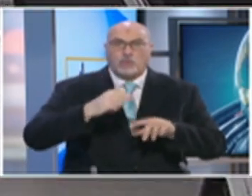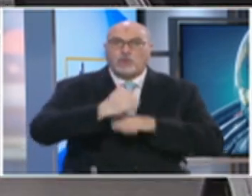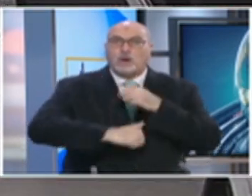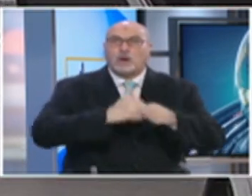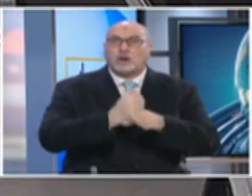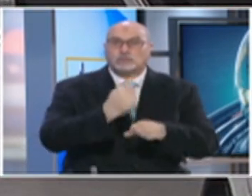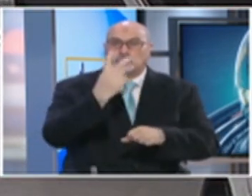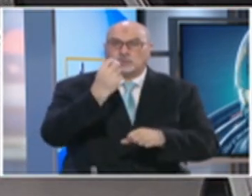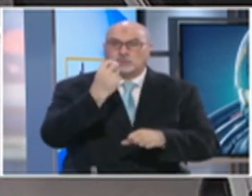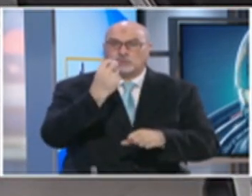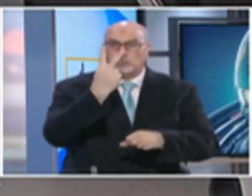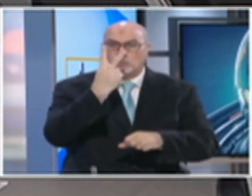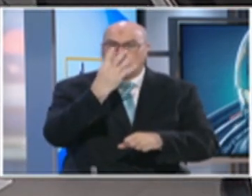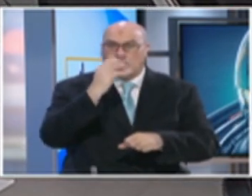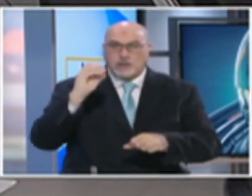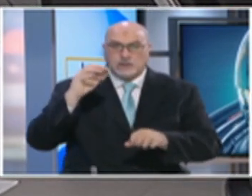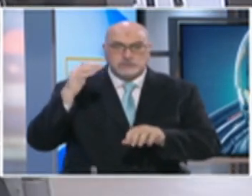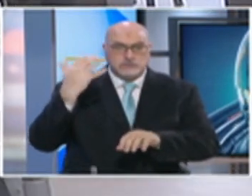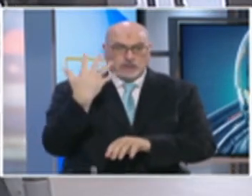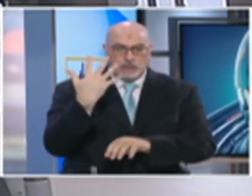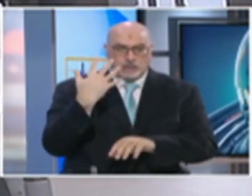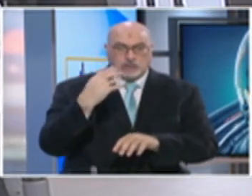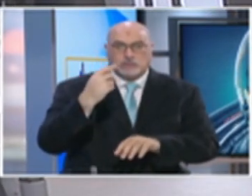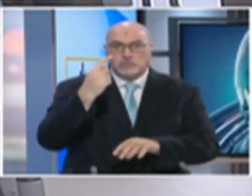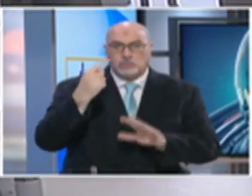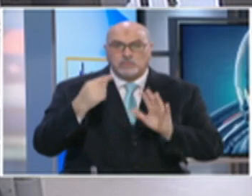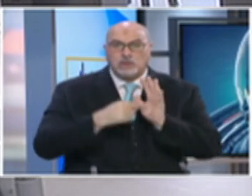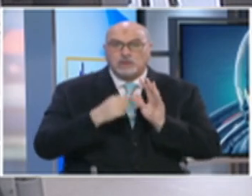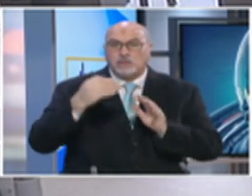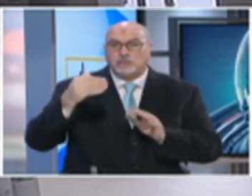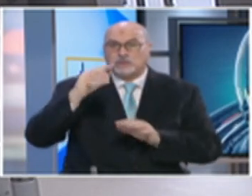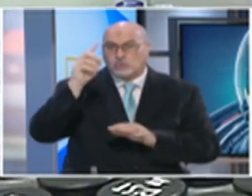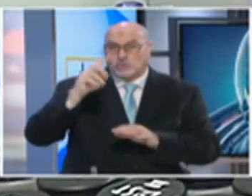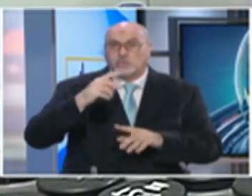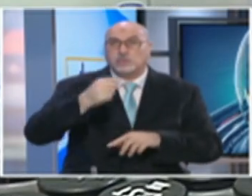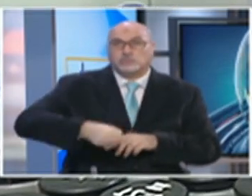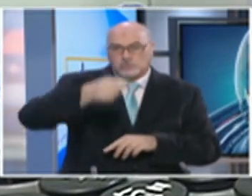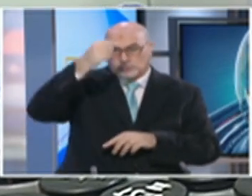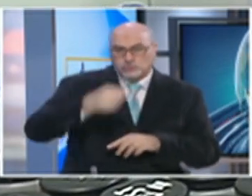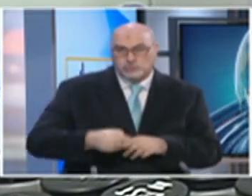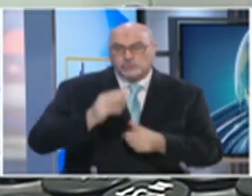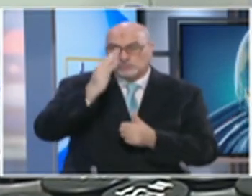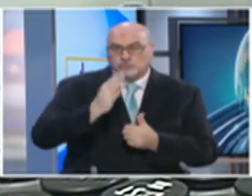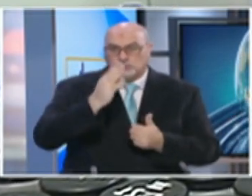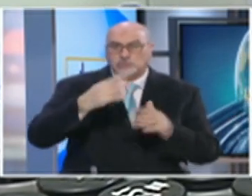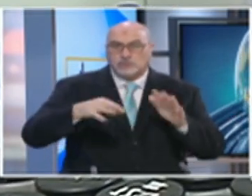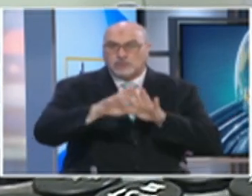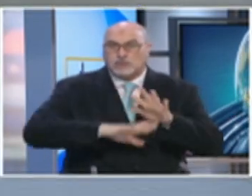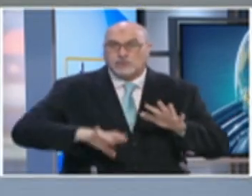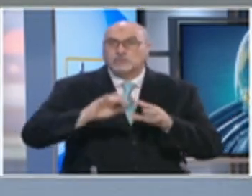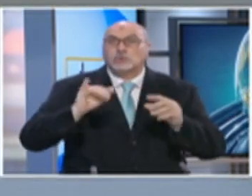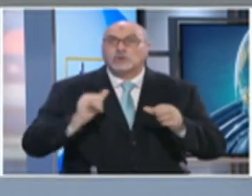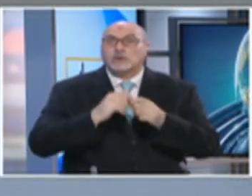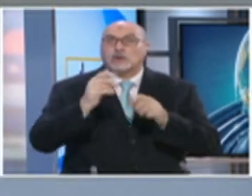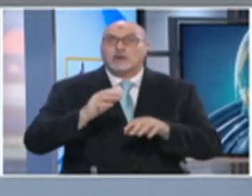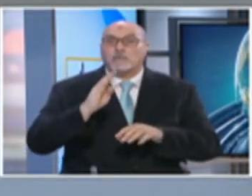2005 بقدرة إنتاج تفوق 80,000 متر مكعب يوميا، جزء منها يوجه لتغطية احتياجات المنطقة الصناعية